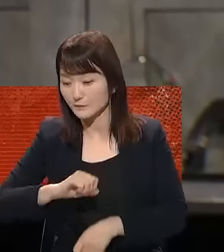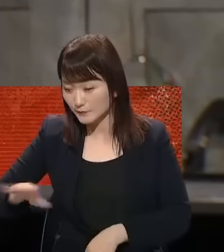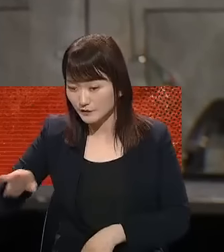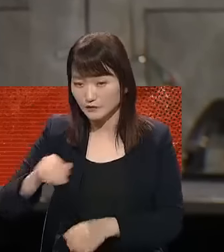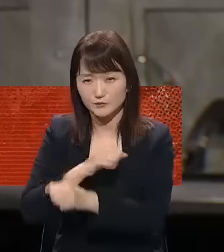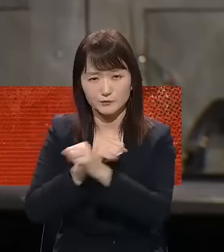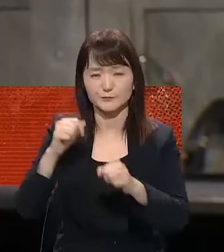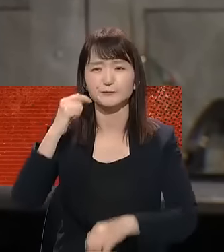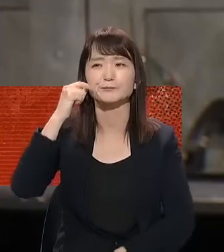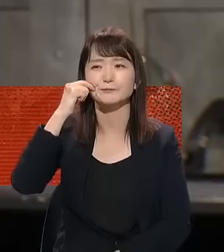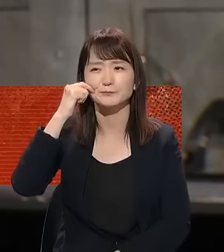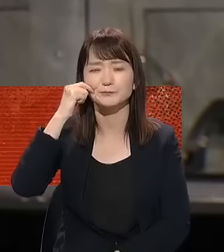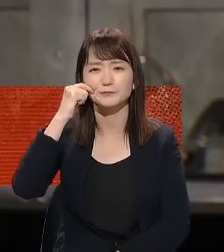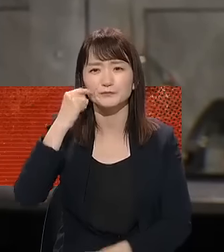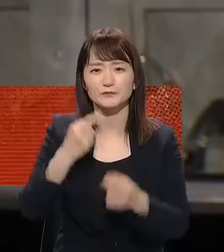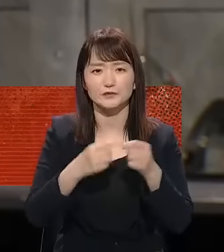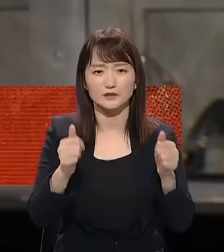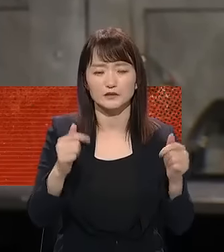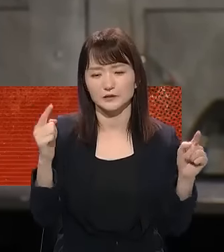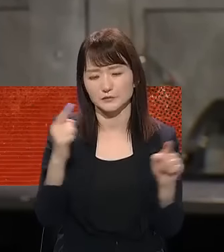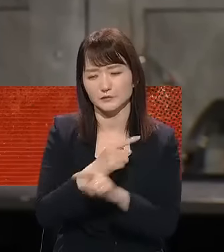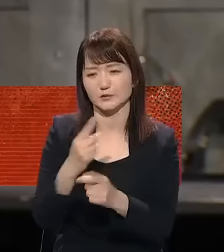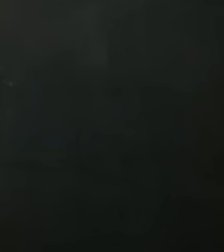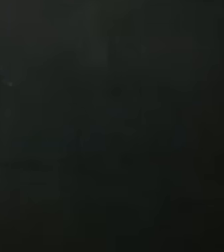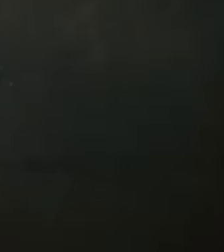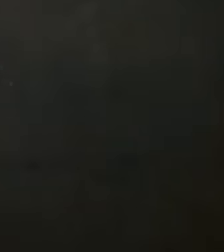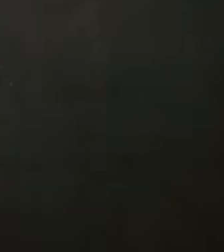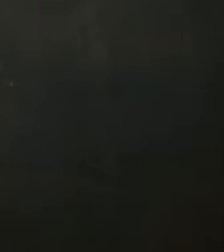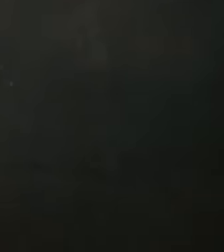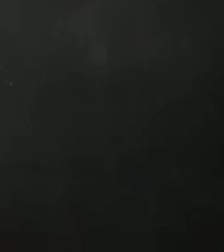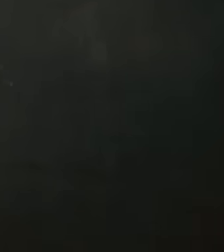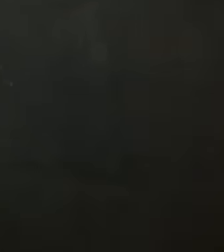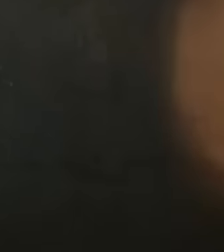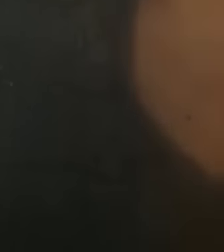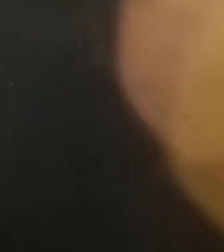없다라고 해서 원심을 깨고 중형을 선고를 했습니다